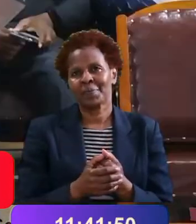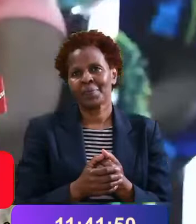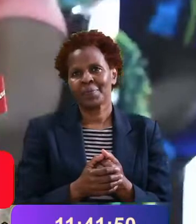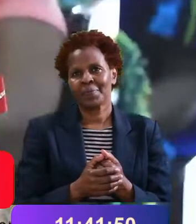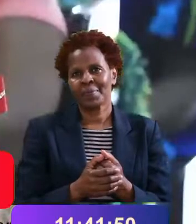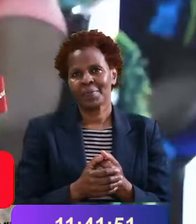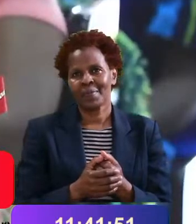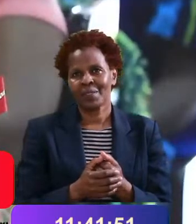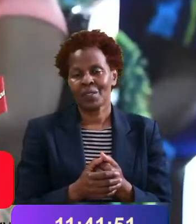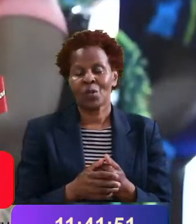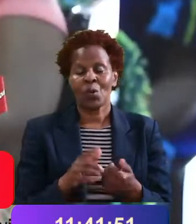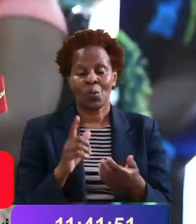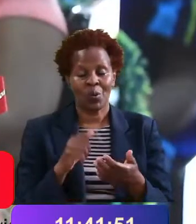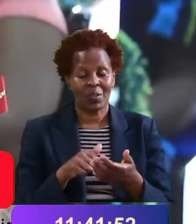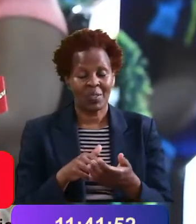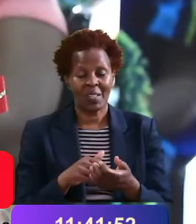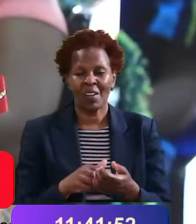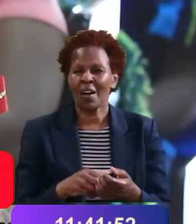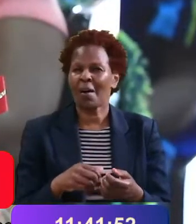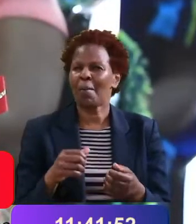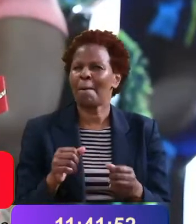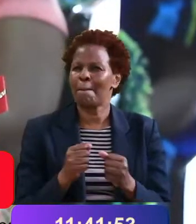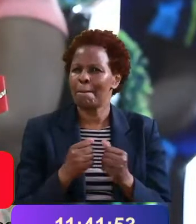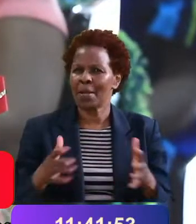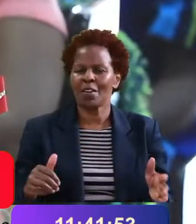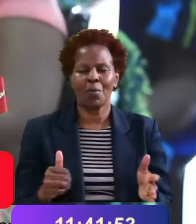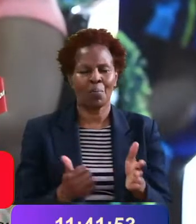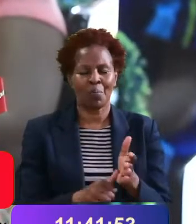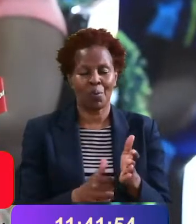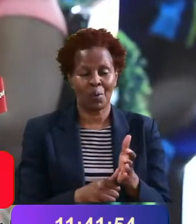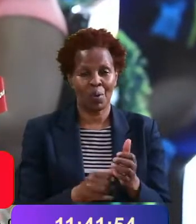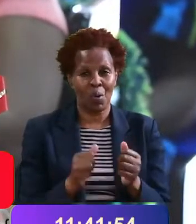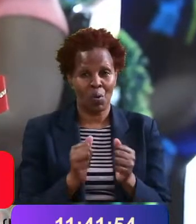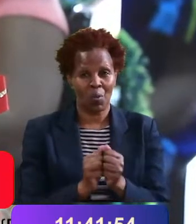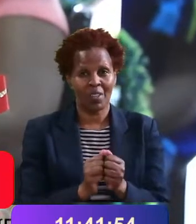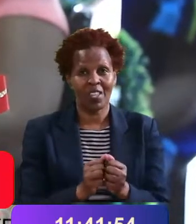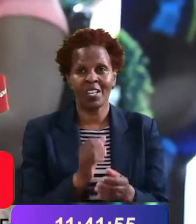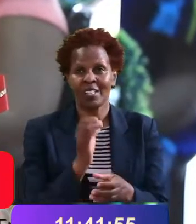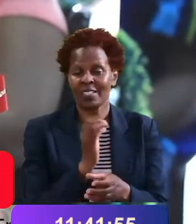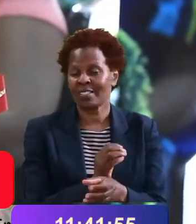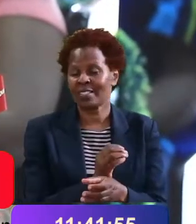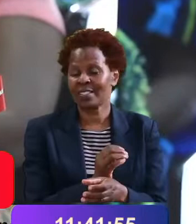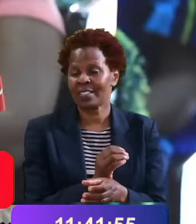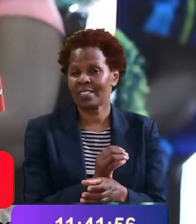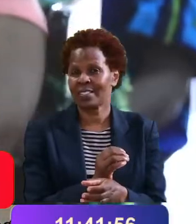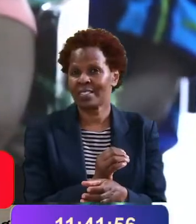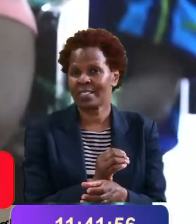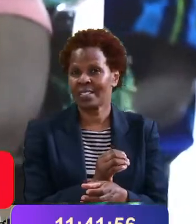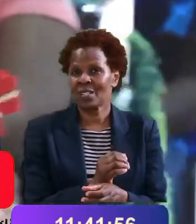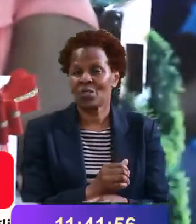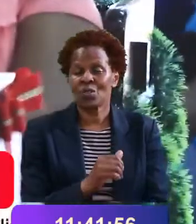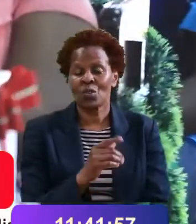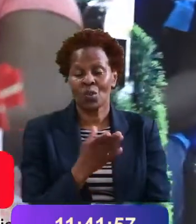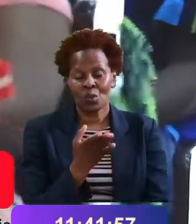Na hiyo ndiyo tunaambio shida moja kubwa sana ya kanisa. Kwa sababu sana sana tunaambio hatujui